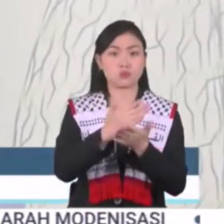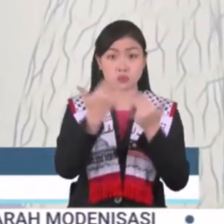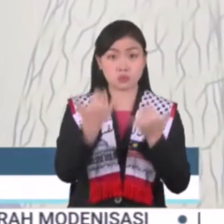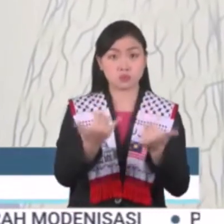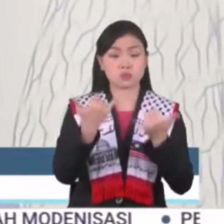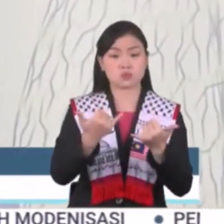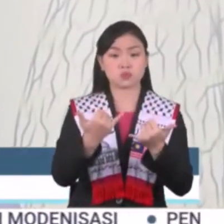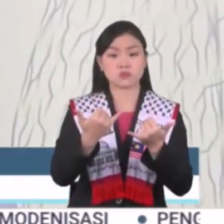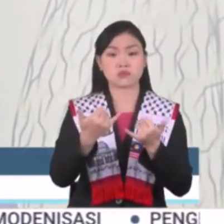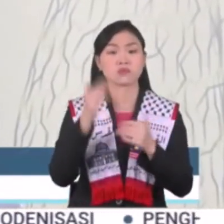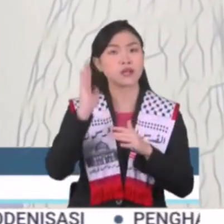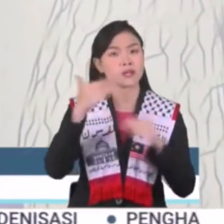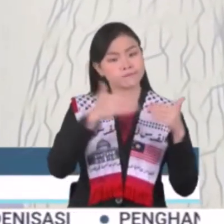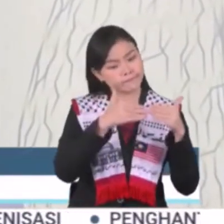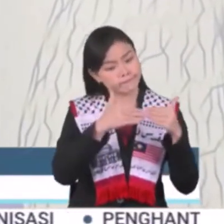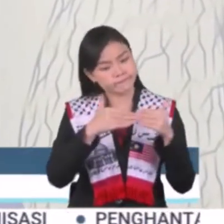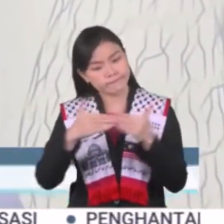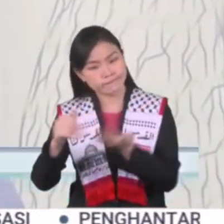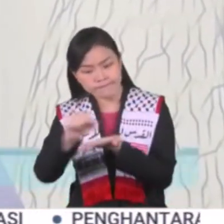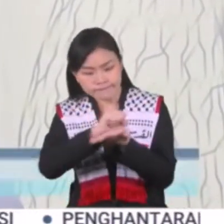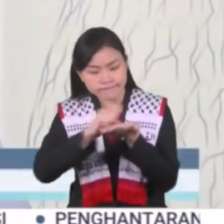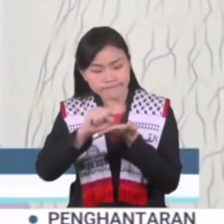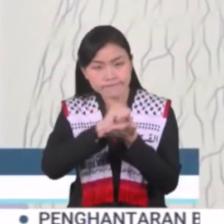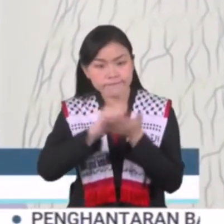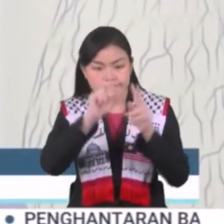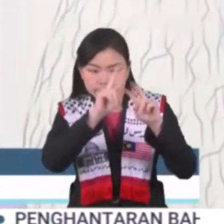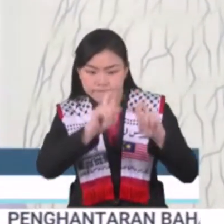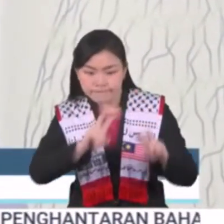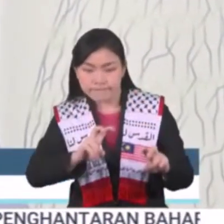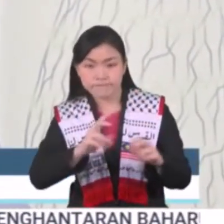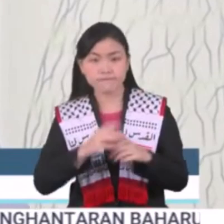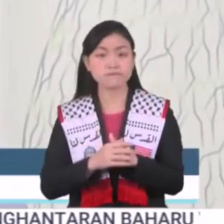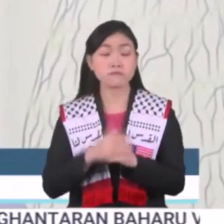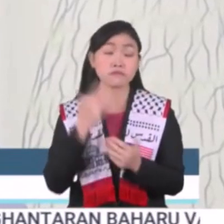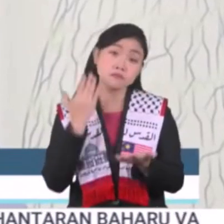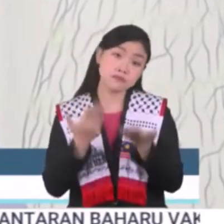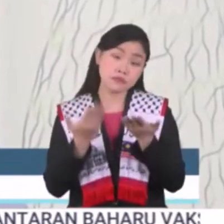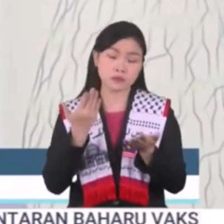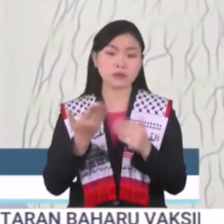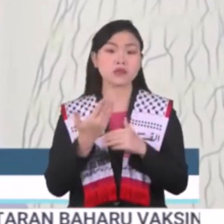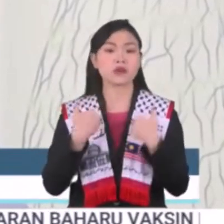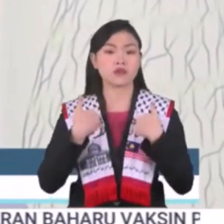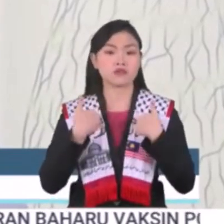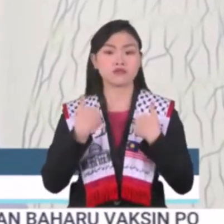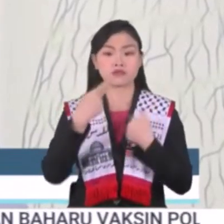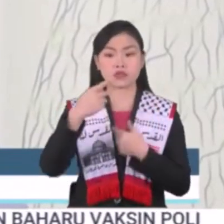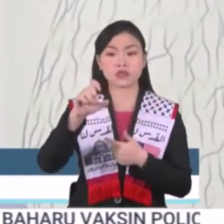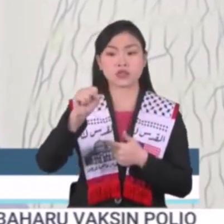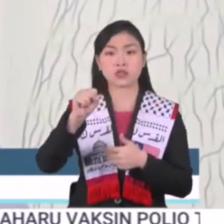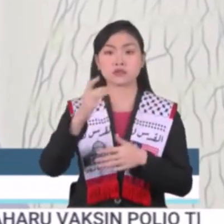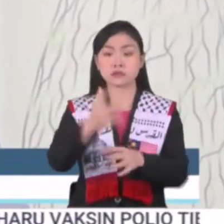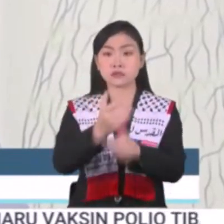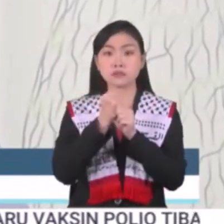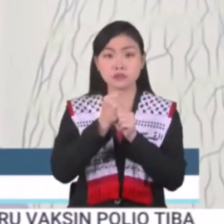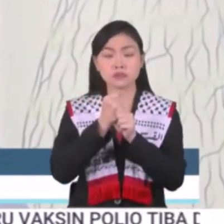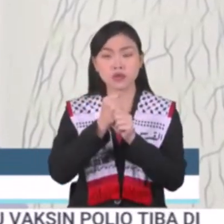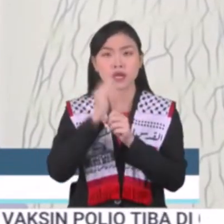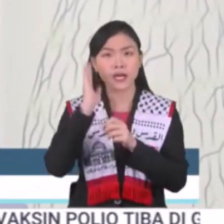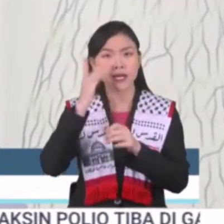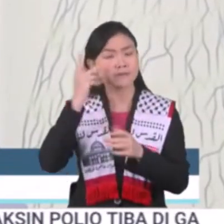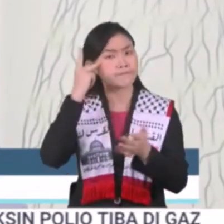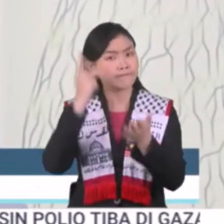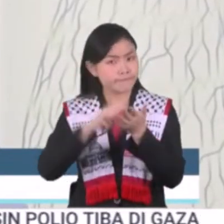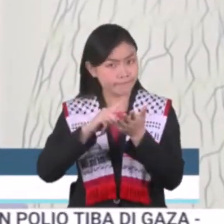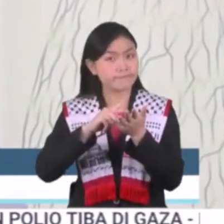Kita akan meneruskan siasatan. Mungkin lagi kes-kes tuntutan yang akan dikenal pasti